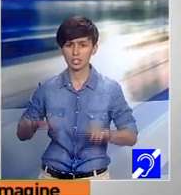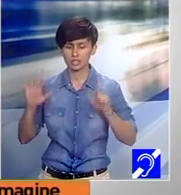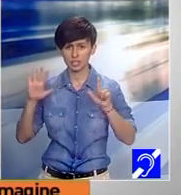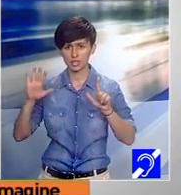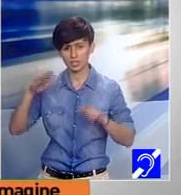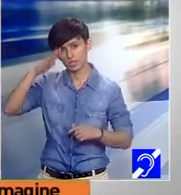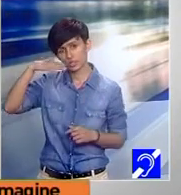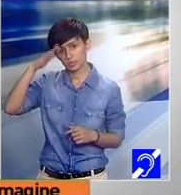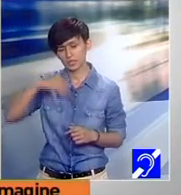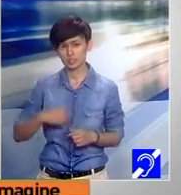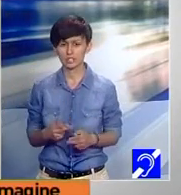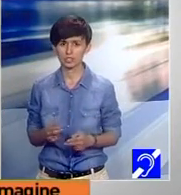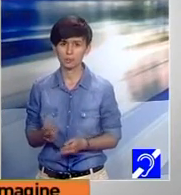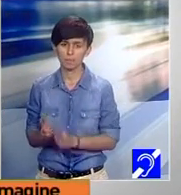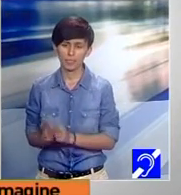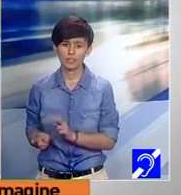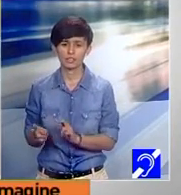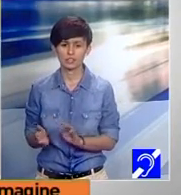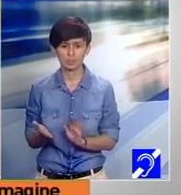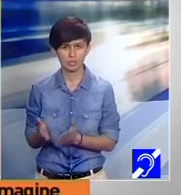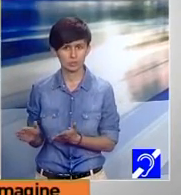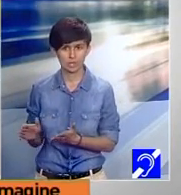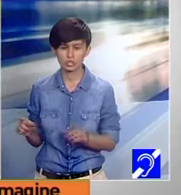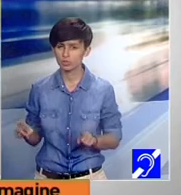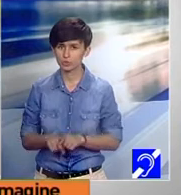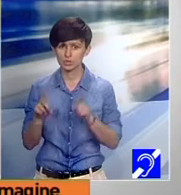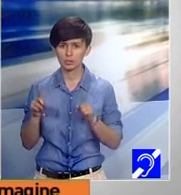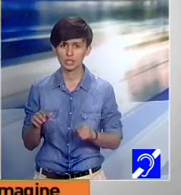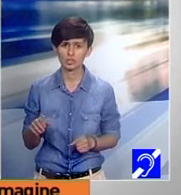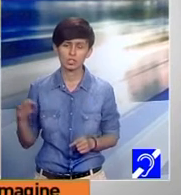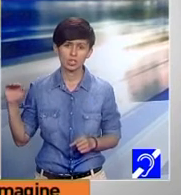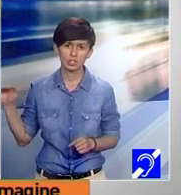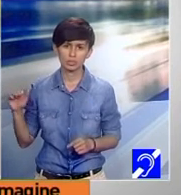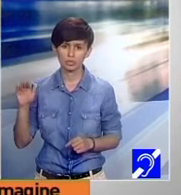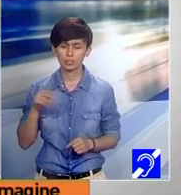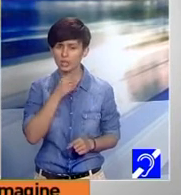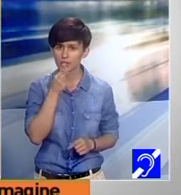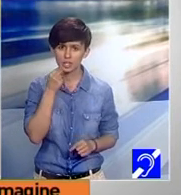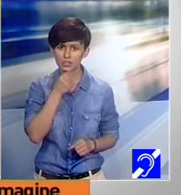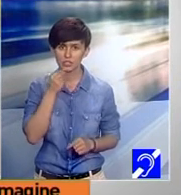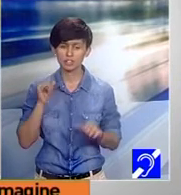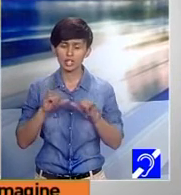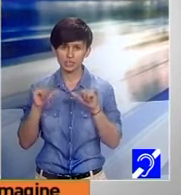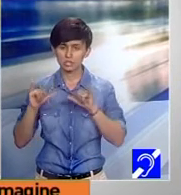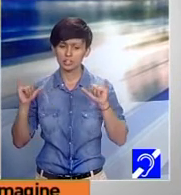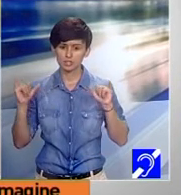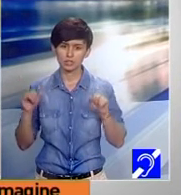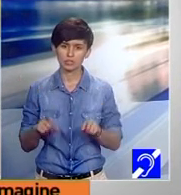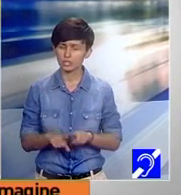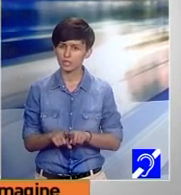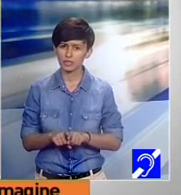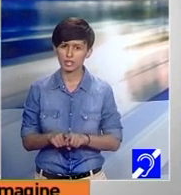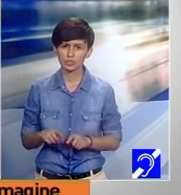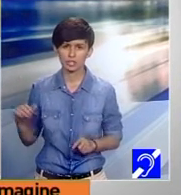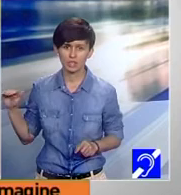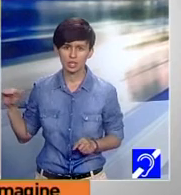tratamentul începând imediat. Și a fost șansa lui să aibă o viață normală și să se dezvolte precum, să zicem, un copil normal,